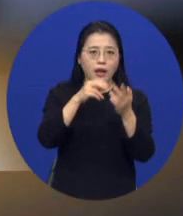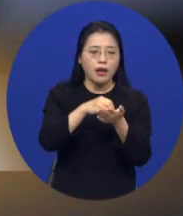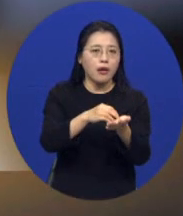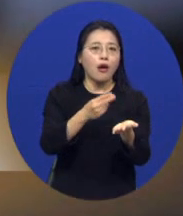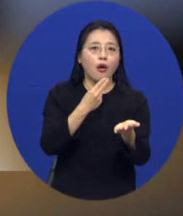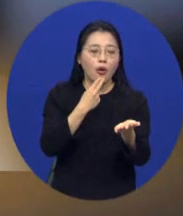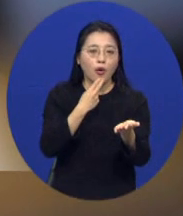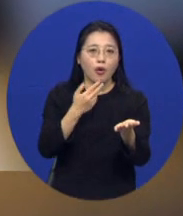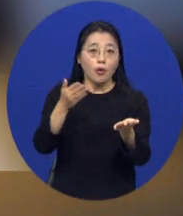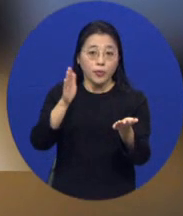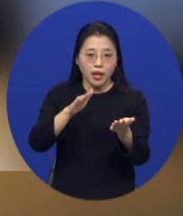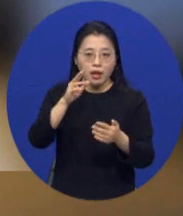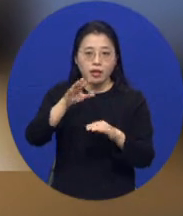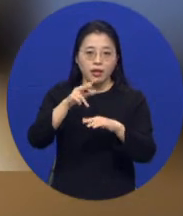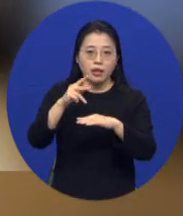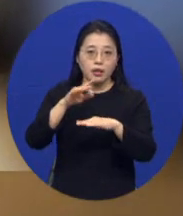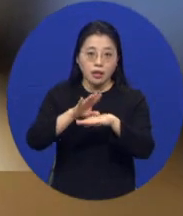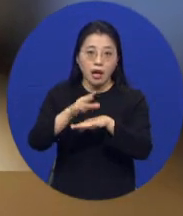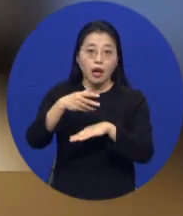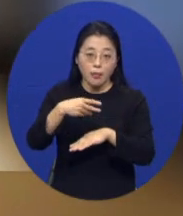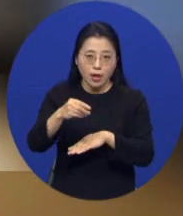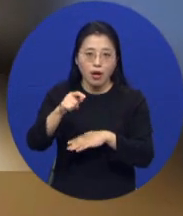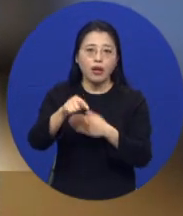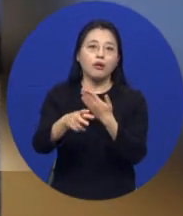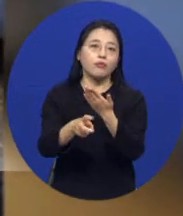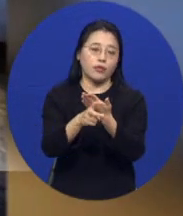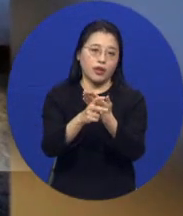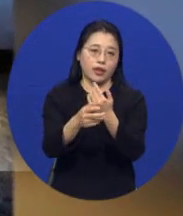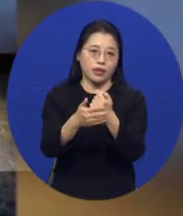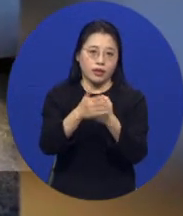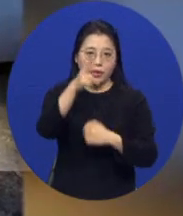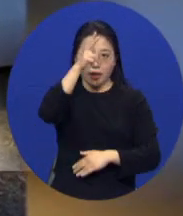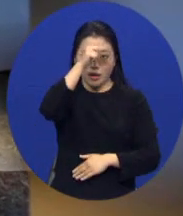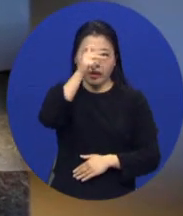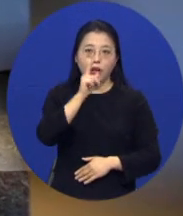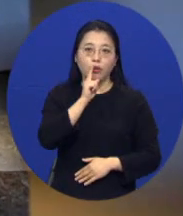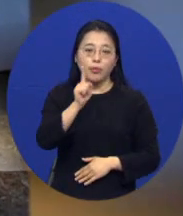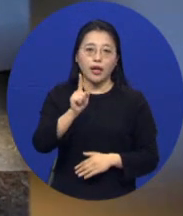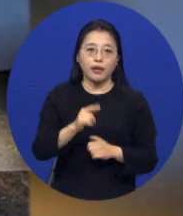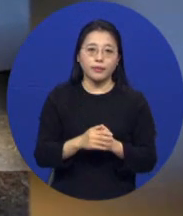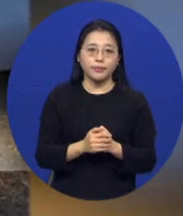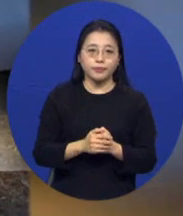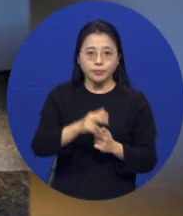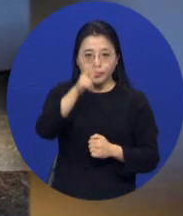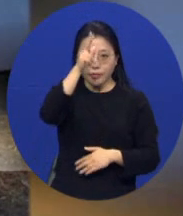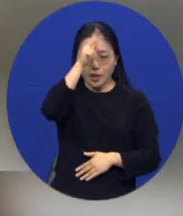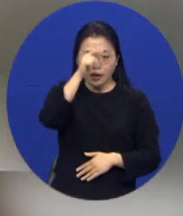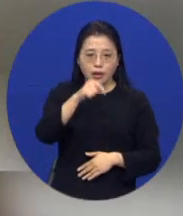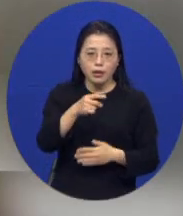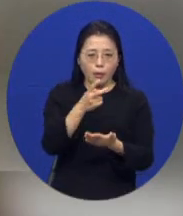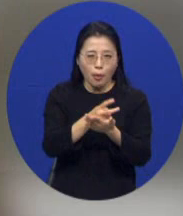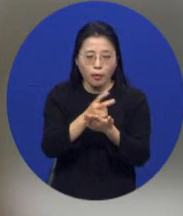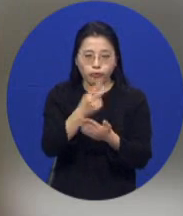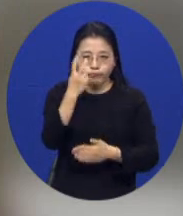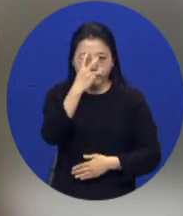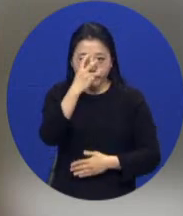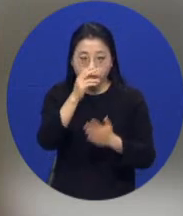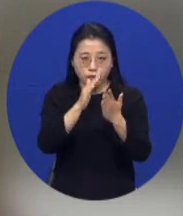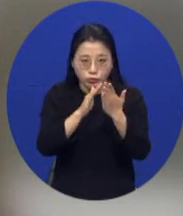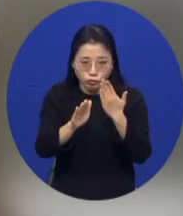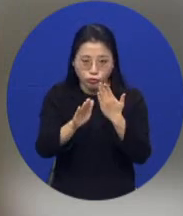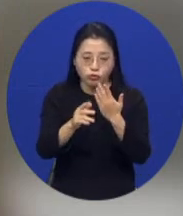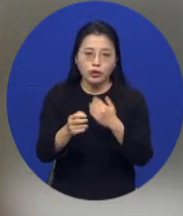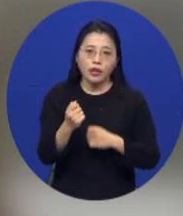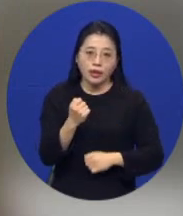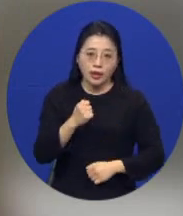것은 불법이라고 보고 해당 업체를 경찰에 고발했습니다 경찰은 범리 검토를 벌여 위법